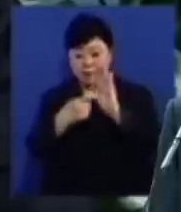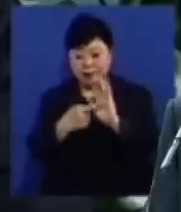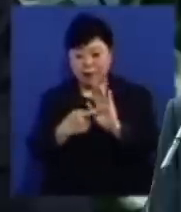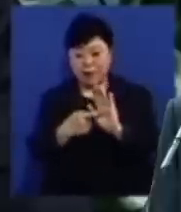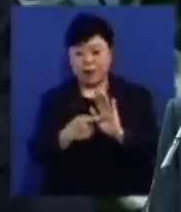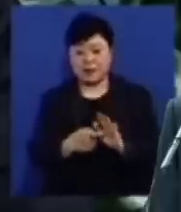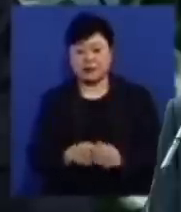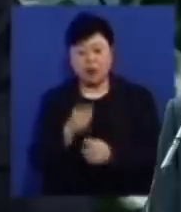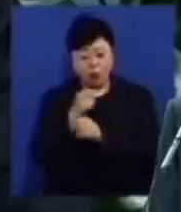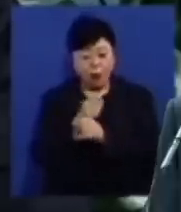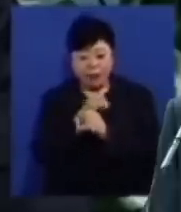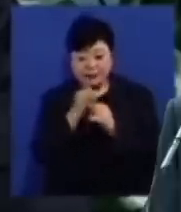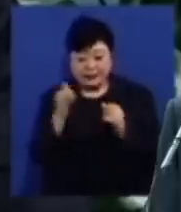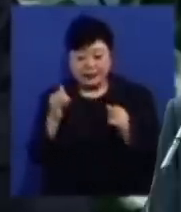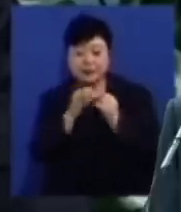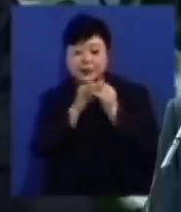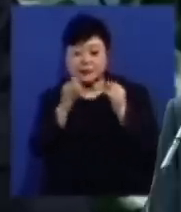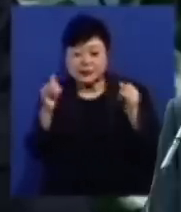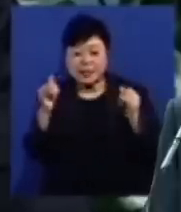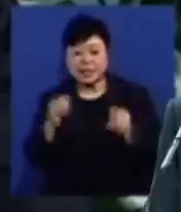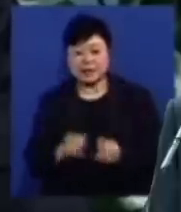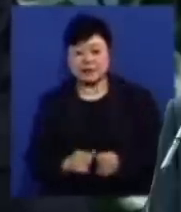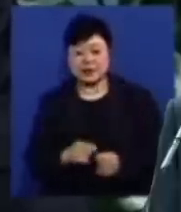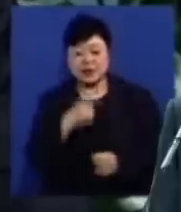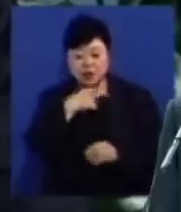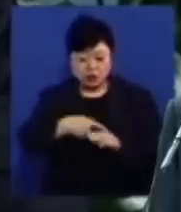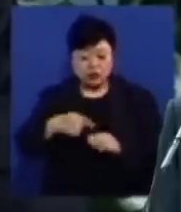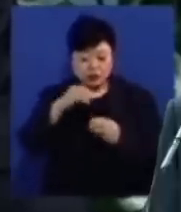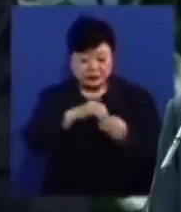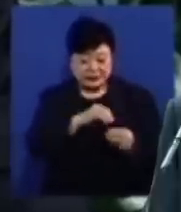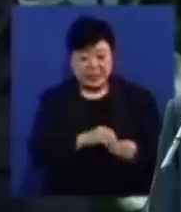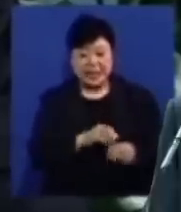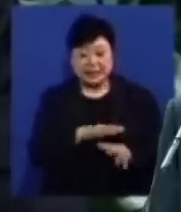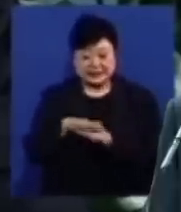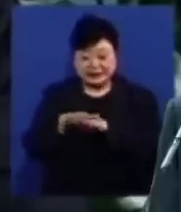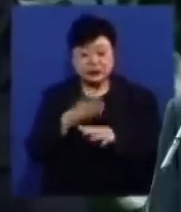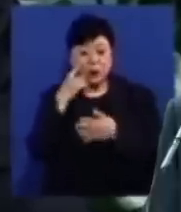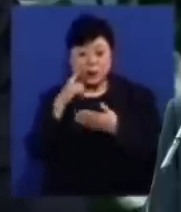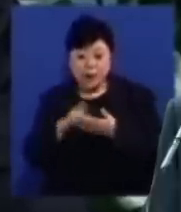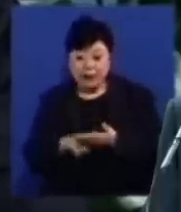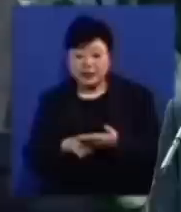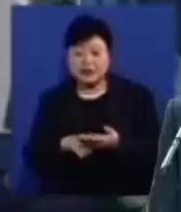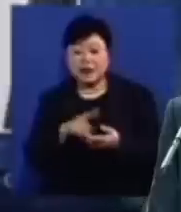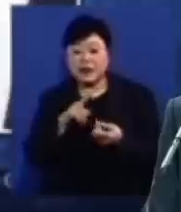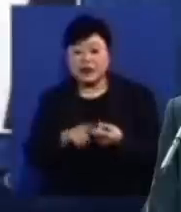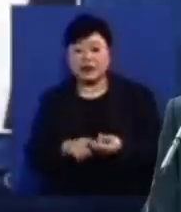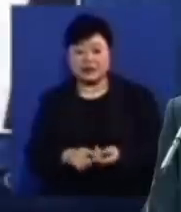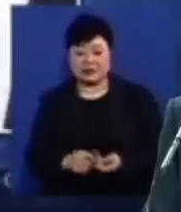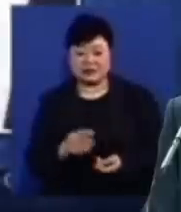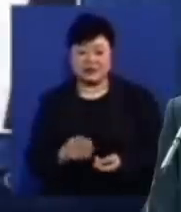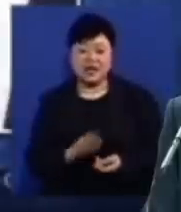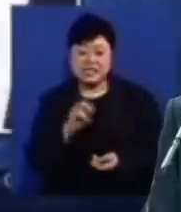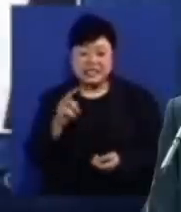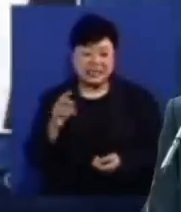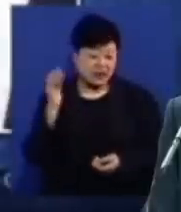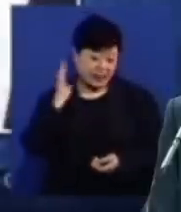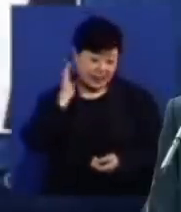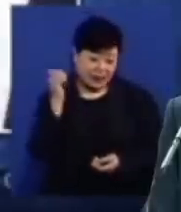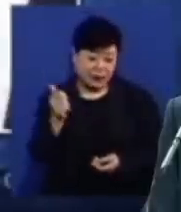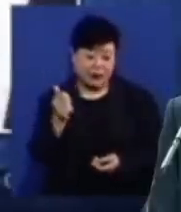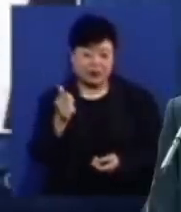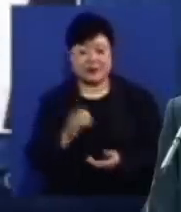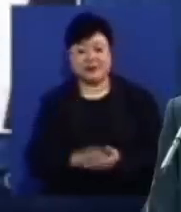당시 과학자들이 인간의 유전자 지도를 발견했는데 이에 대해 클린턴은 게놈 프로젝트에서 발견된